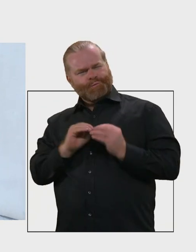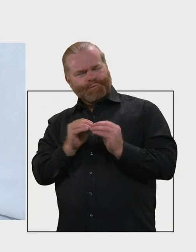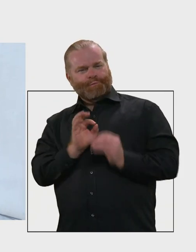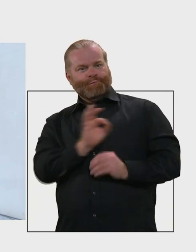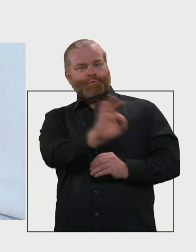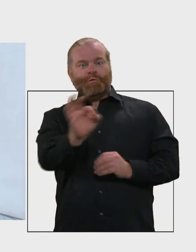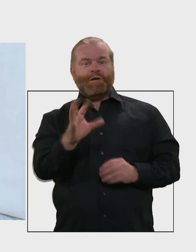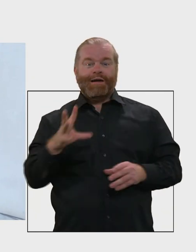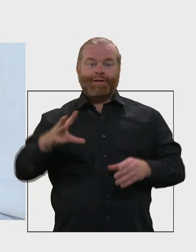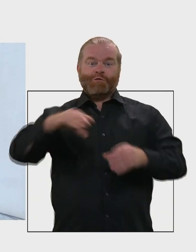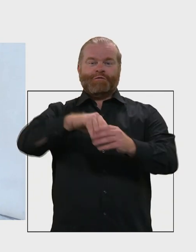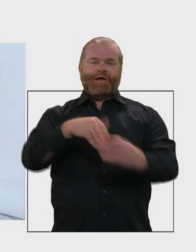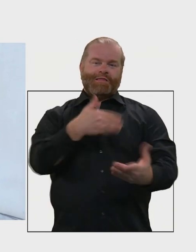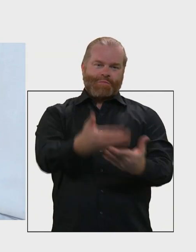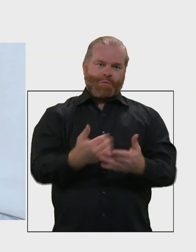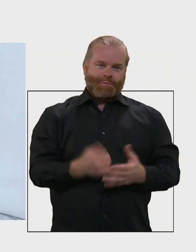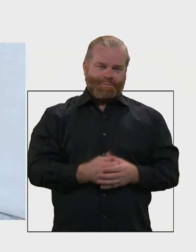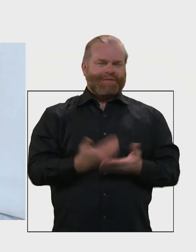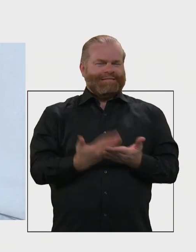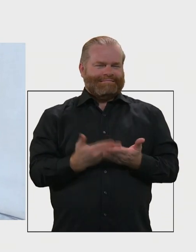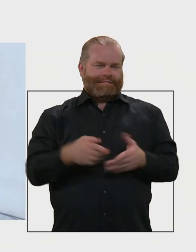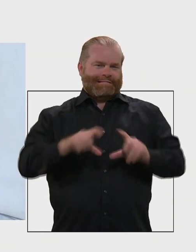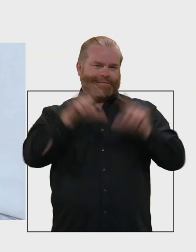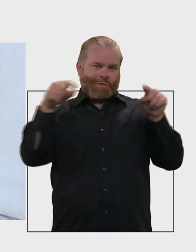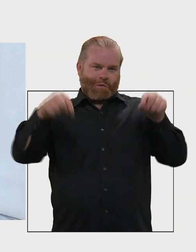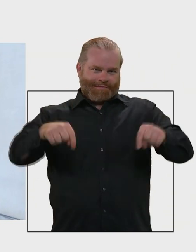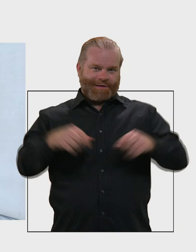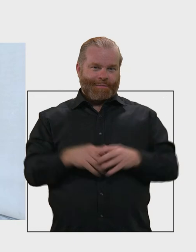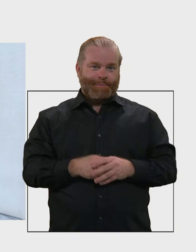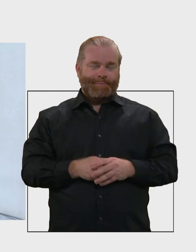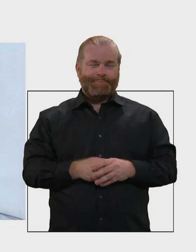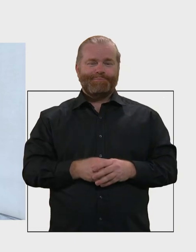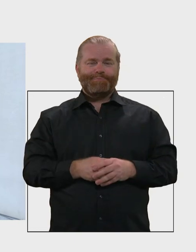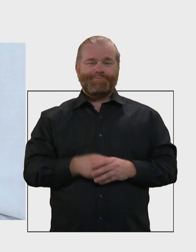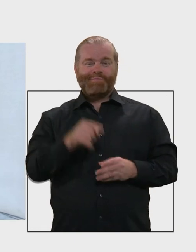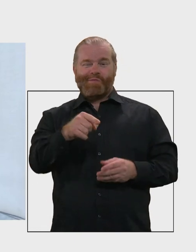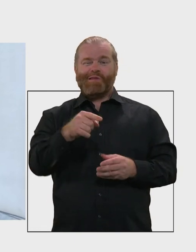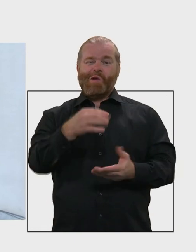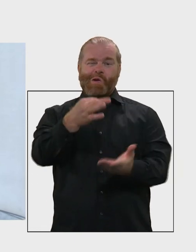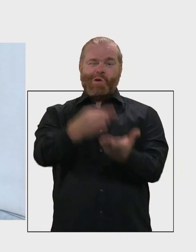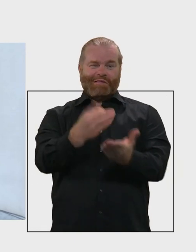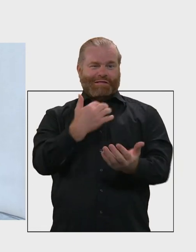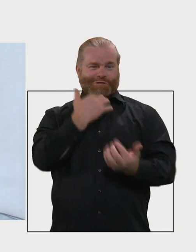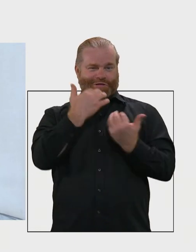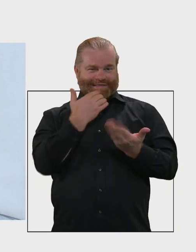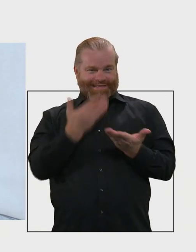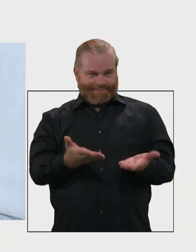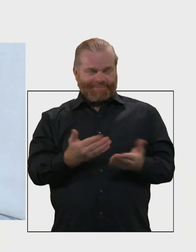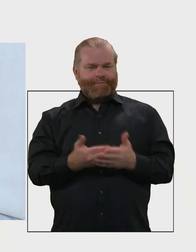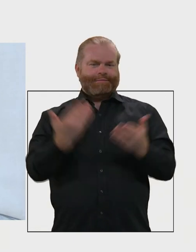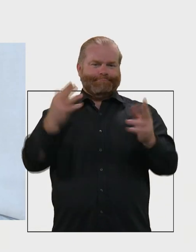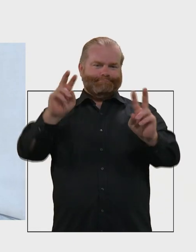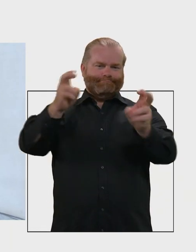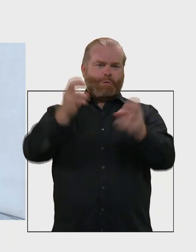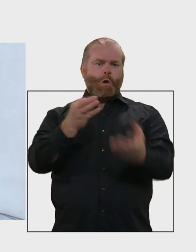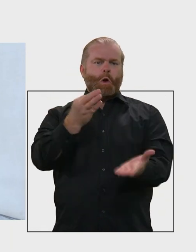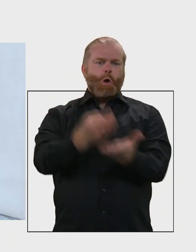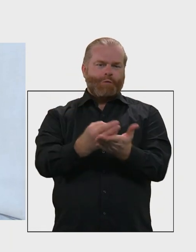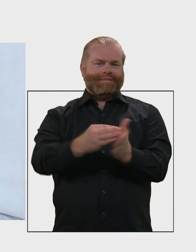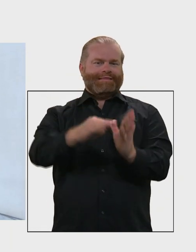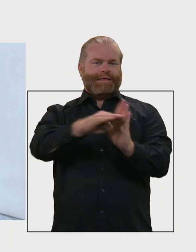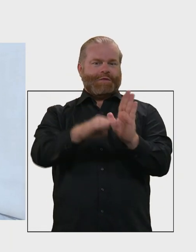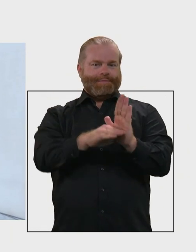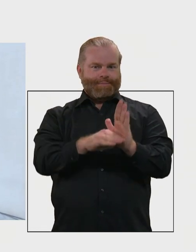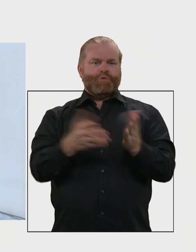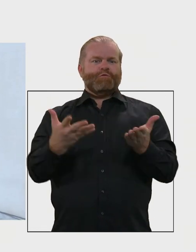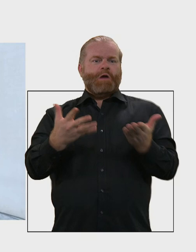einem Schwerpunkt Barrierefreiheit und Inklusion. Und wir alle haben, glaube ich, damit schon Erfahrungen gemacht. Wir alle wissen, wie